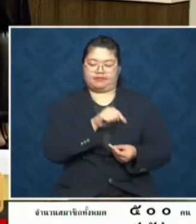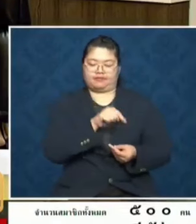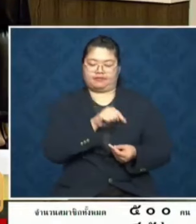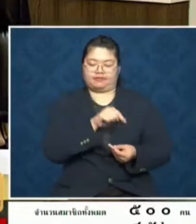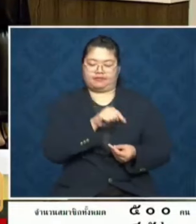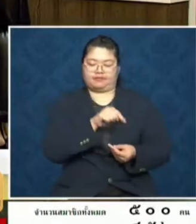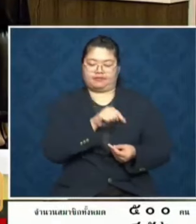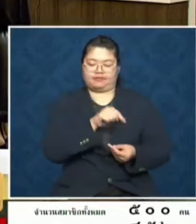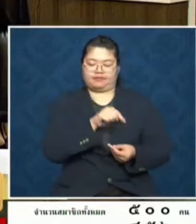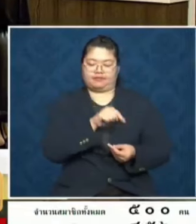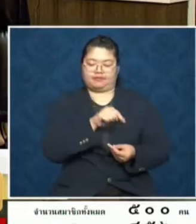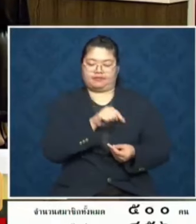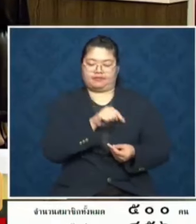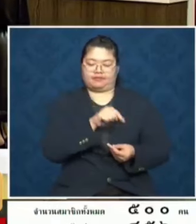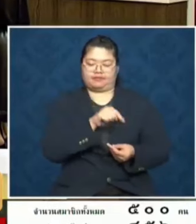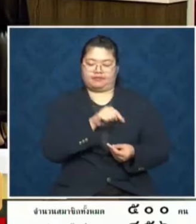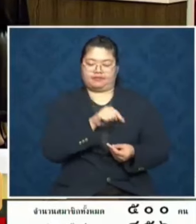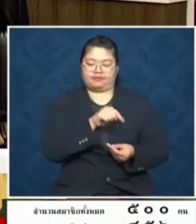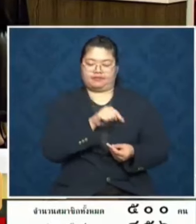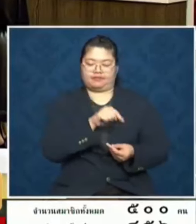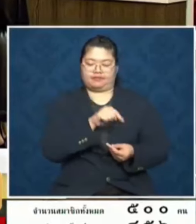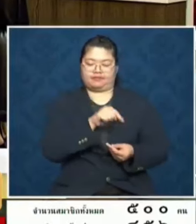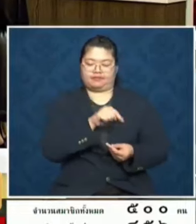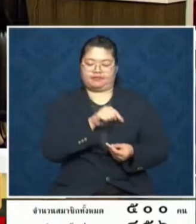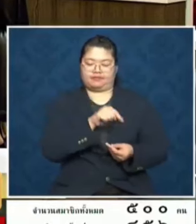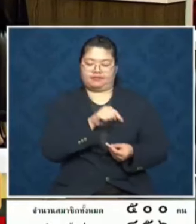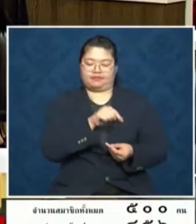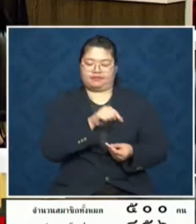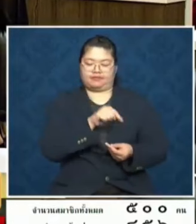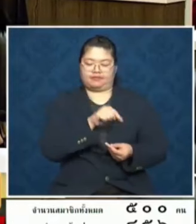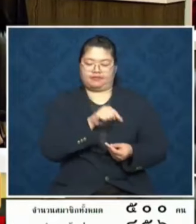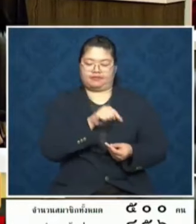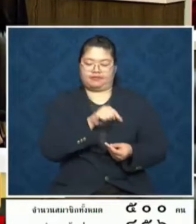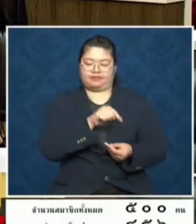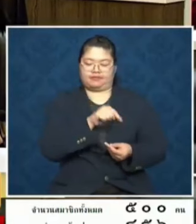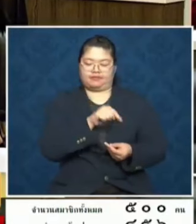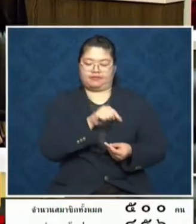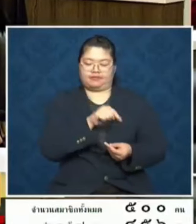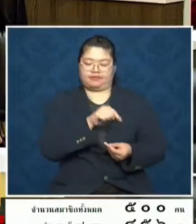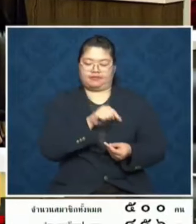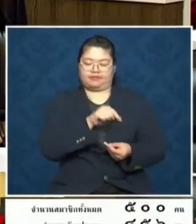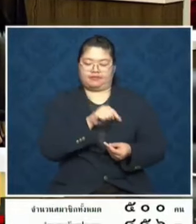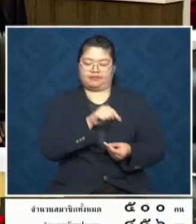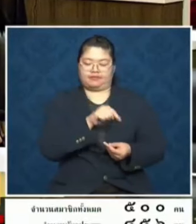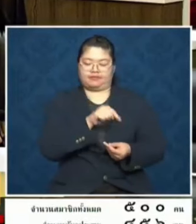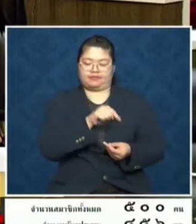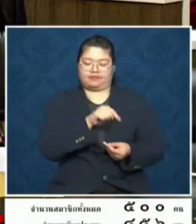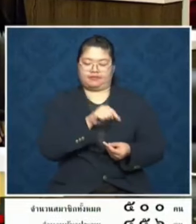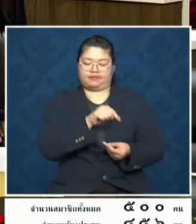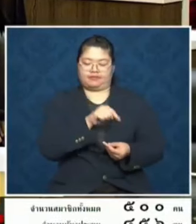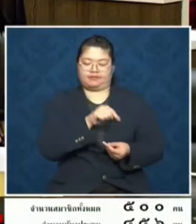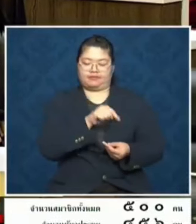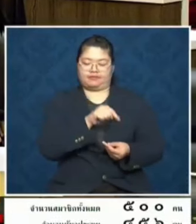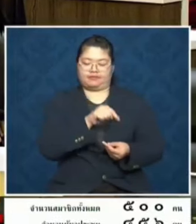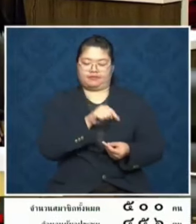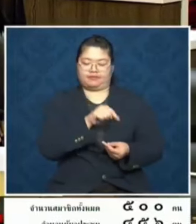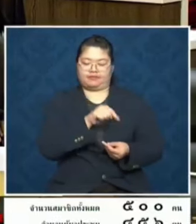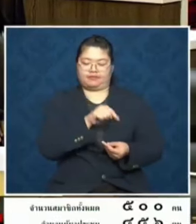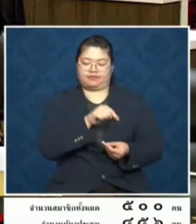ก็น้ำท่วมปากมีแต่ข้ออ้างที่พูดกันเสมอว่ากองทัพมีกลไกในการตรวจสอบตัวเ